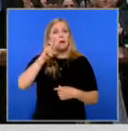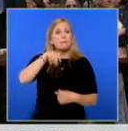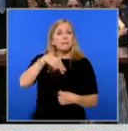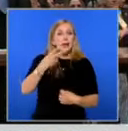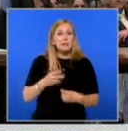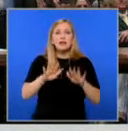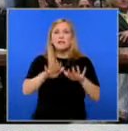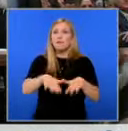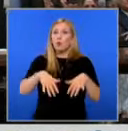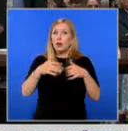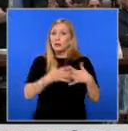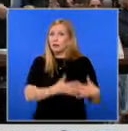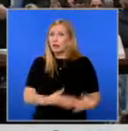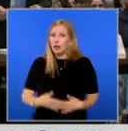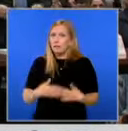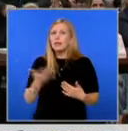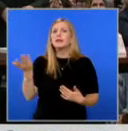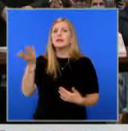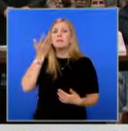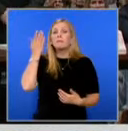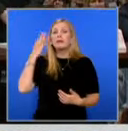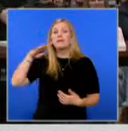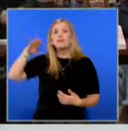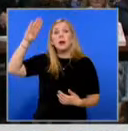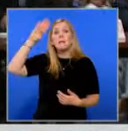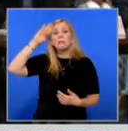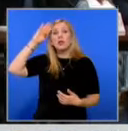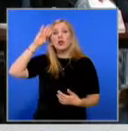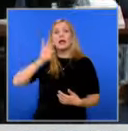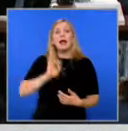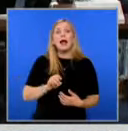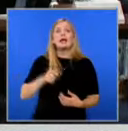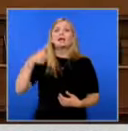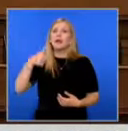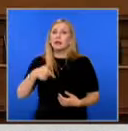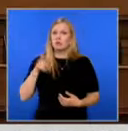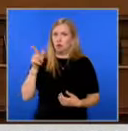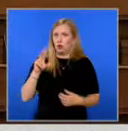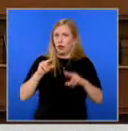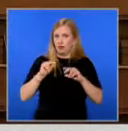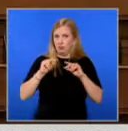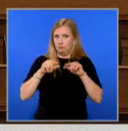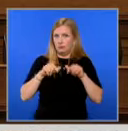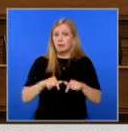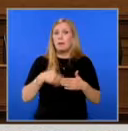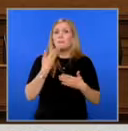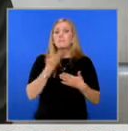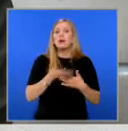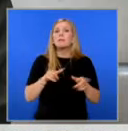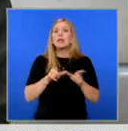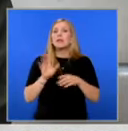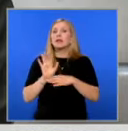конгреса на съединените щати на бившия военен пилот райн грейвс грейвс днес говори и пред мексиканските